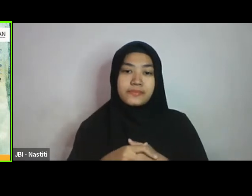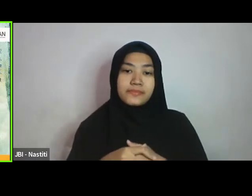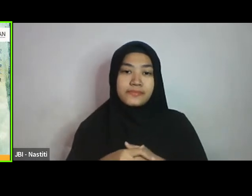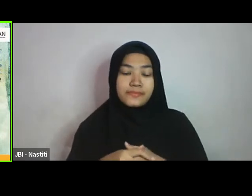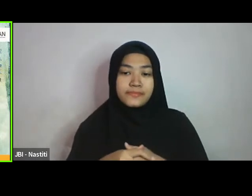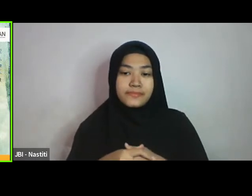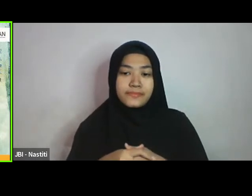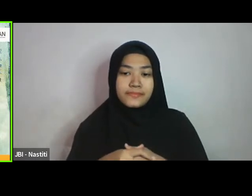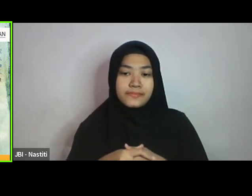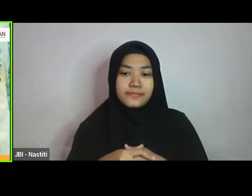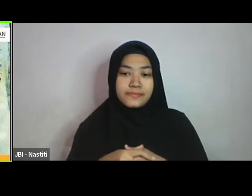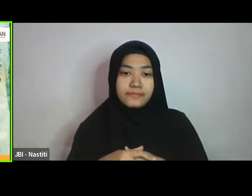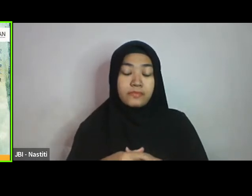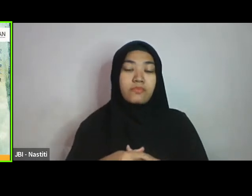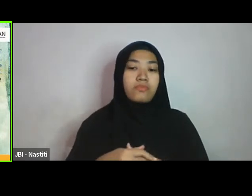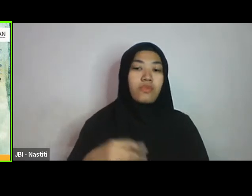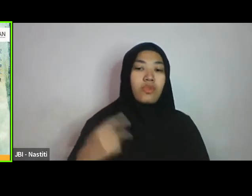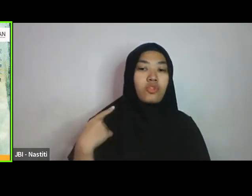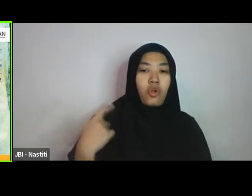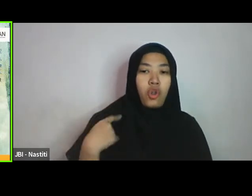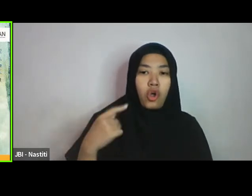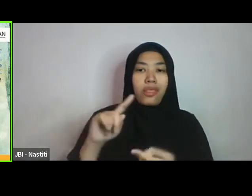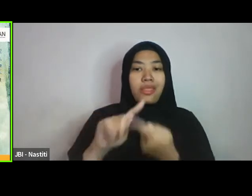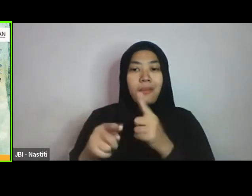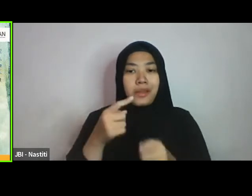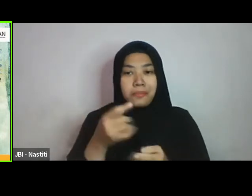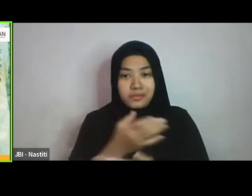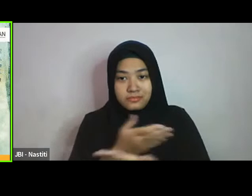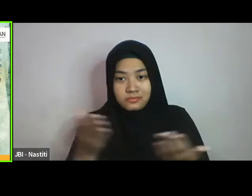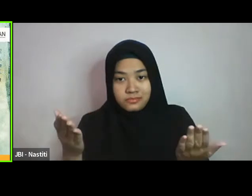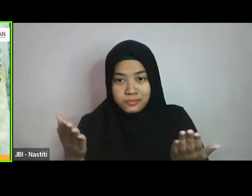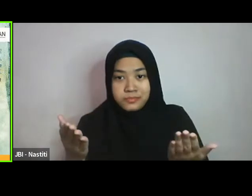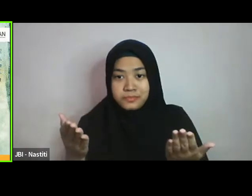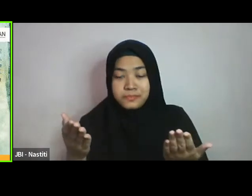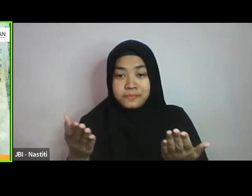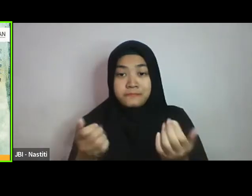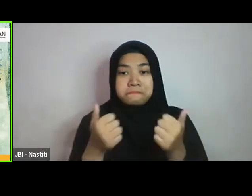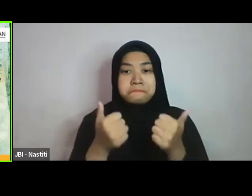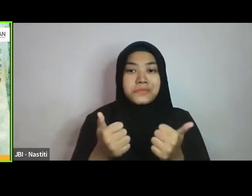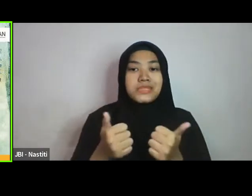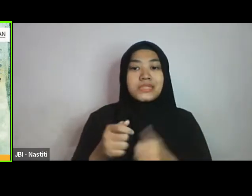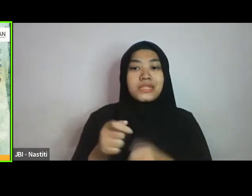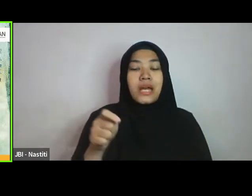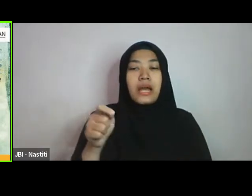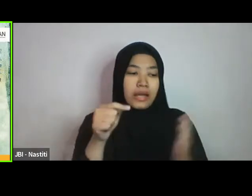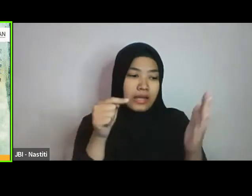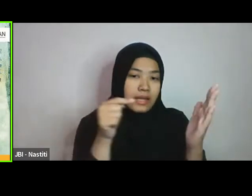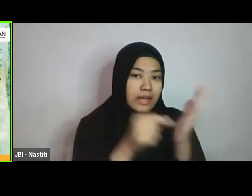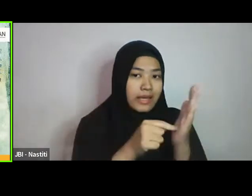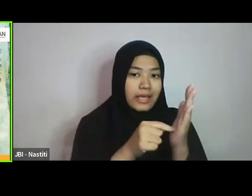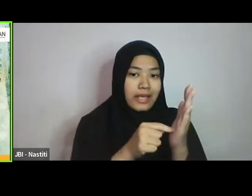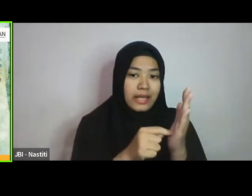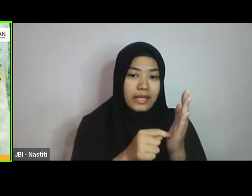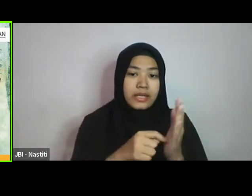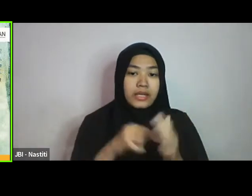Dan mohon buat kawan-kawan untuk menggunakan fitur interpretasi yang ada di